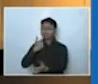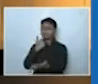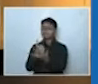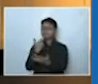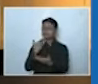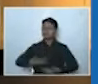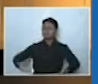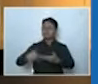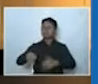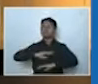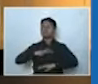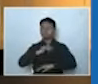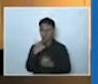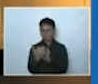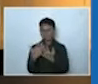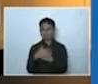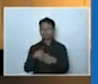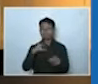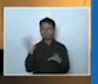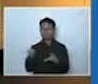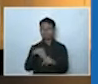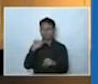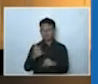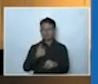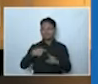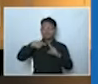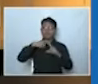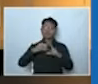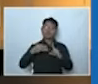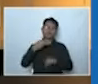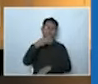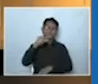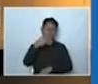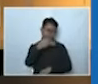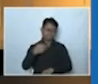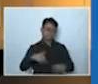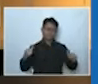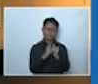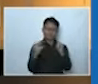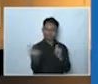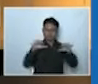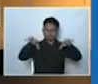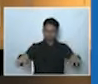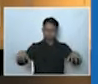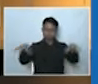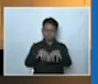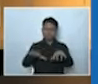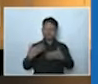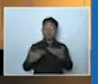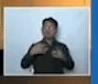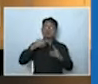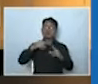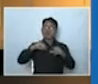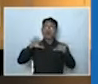keseko di bidang pendidikan kami merupakan terbesar mengangkat kuota P3 seluruh Indonesia dan kemudian bagaimana